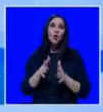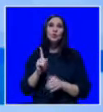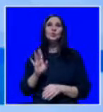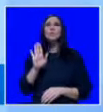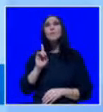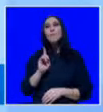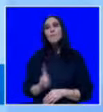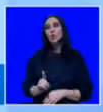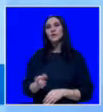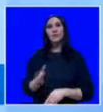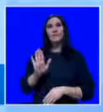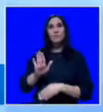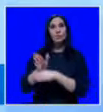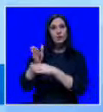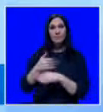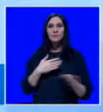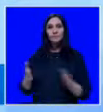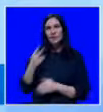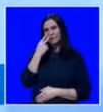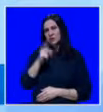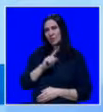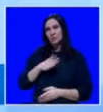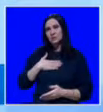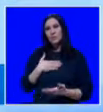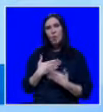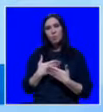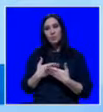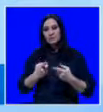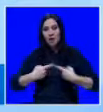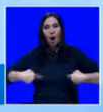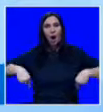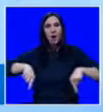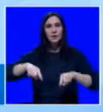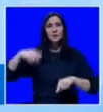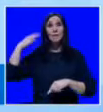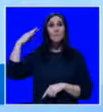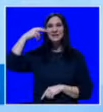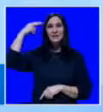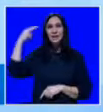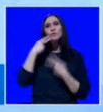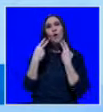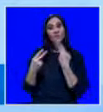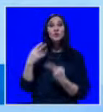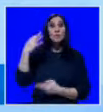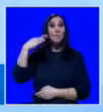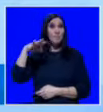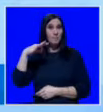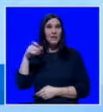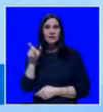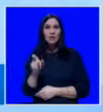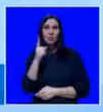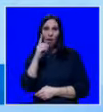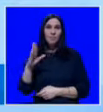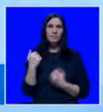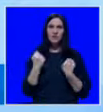вас? Вижте, аз не съм от близкия кръг на президентството. Виждал съм президента веднъж в живота